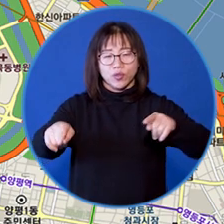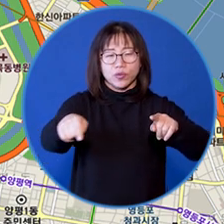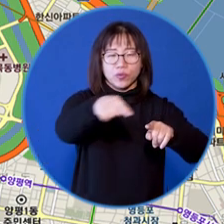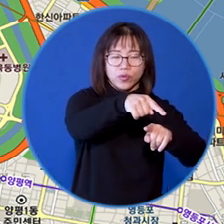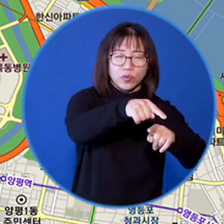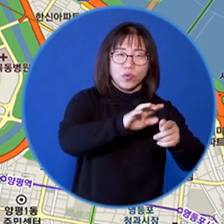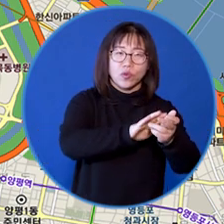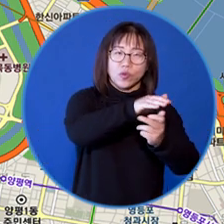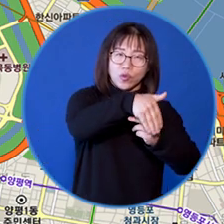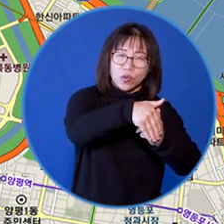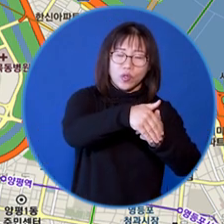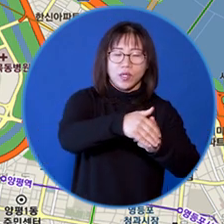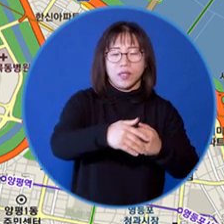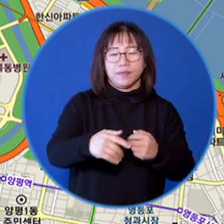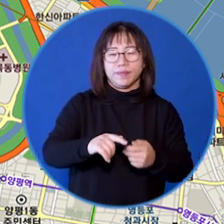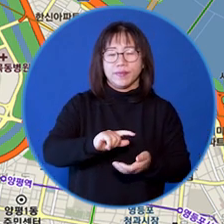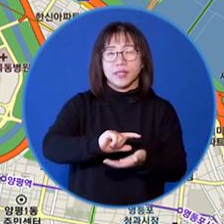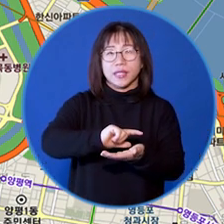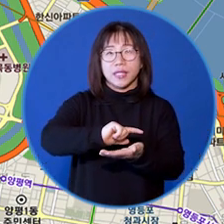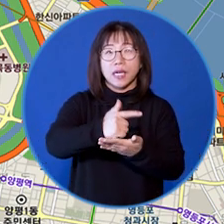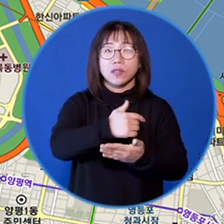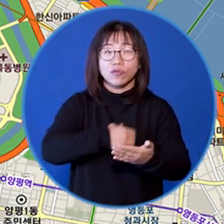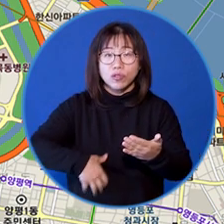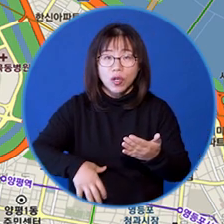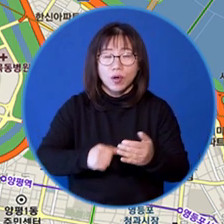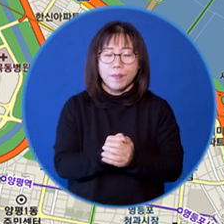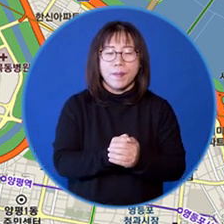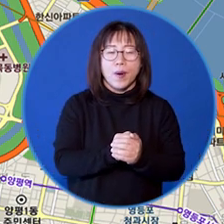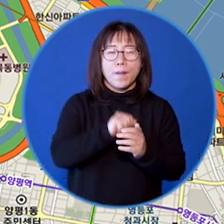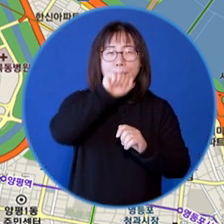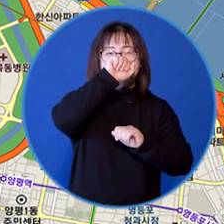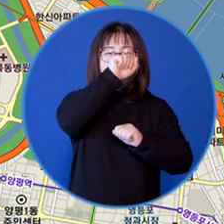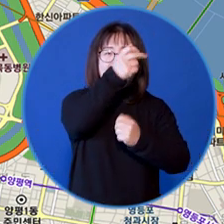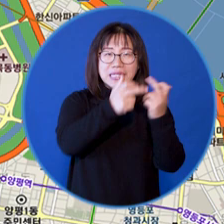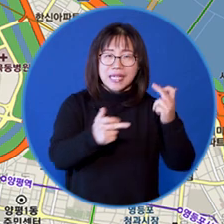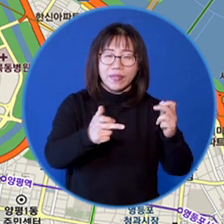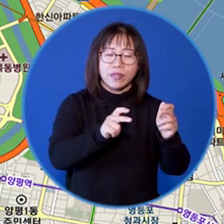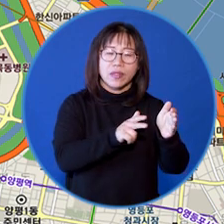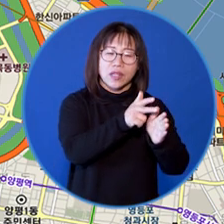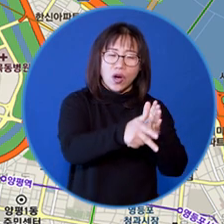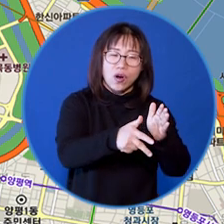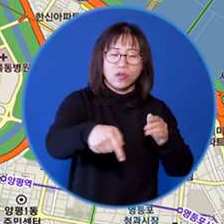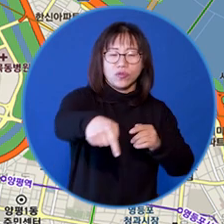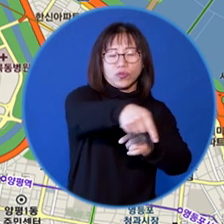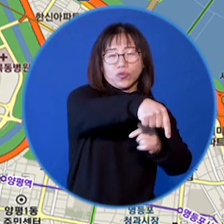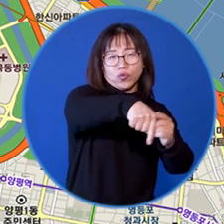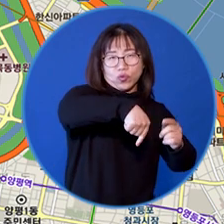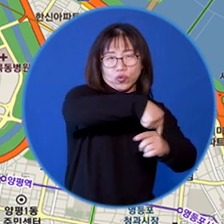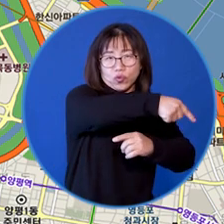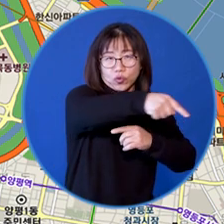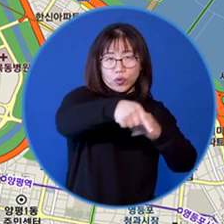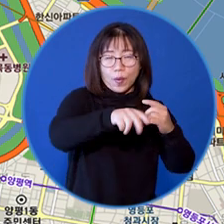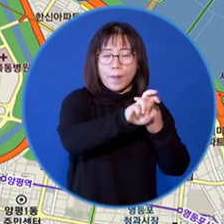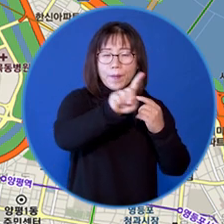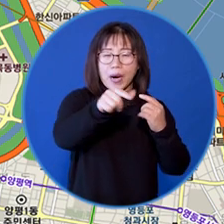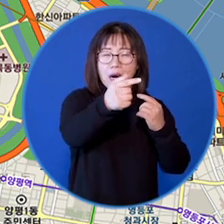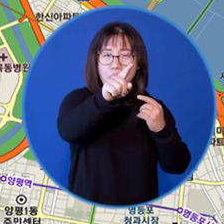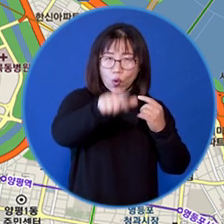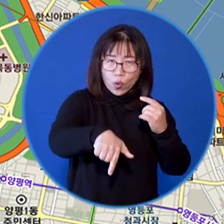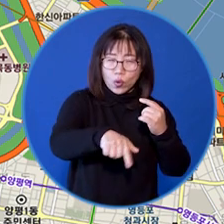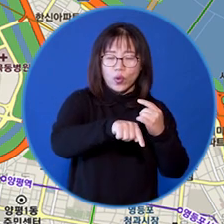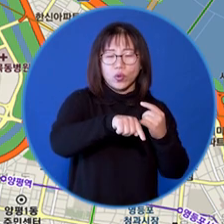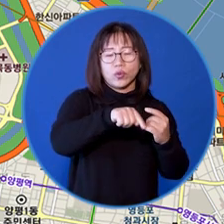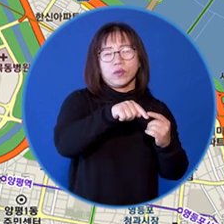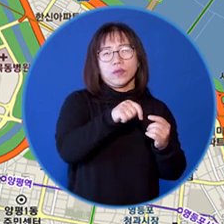복지관, 화곡역, 강서구청, 강서노인종합복지관, 발산역, 마곡역, 수어통역센터,